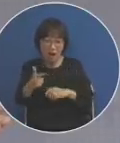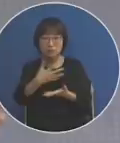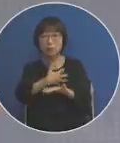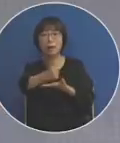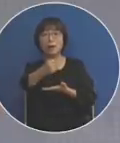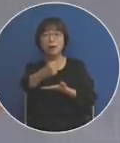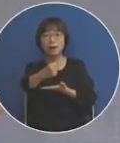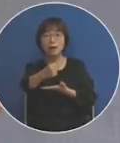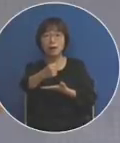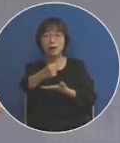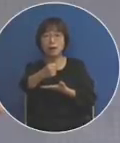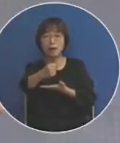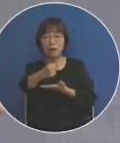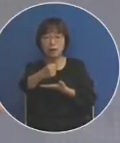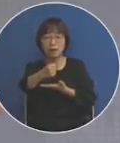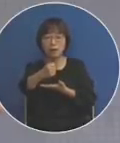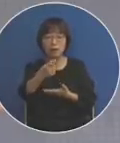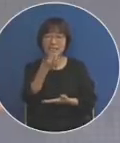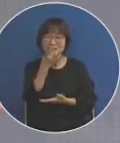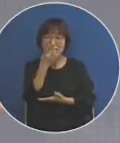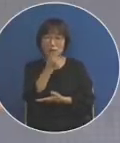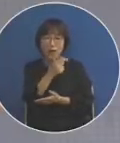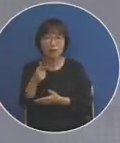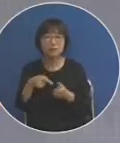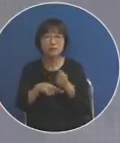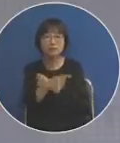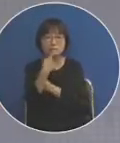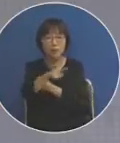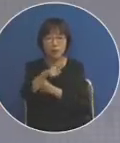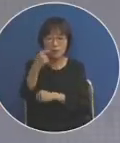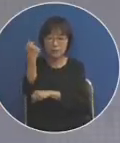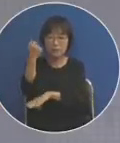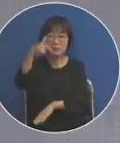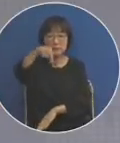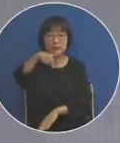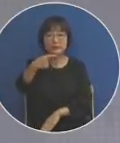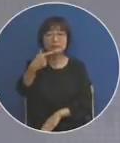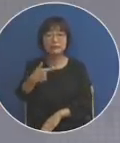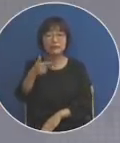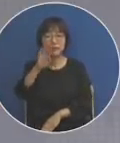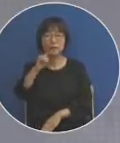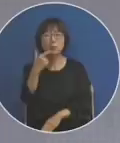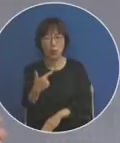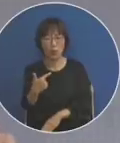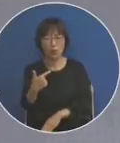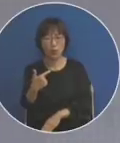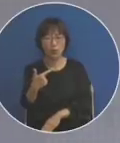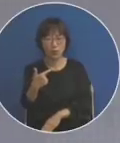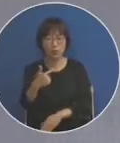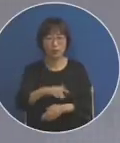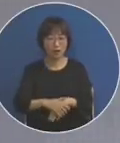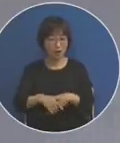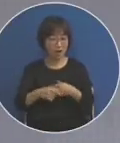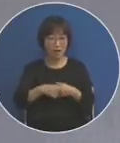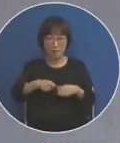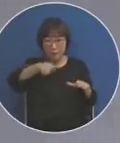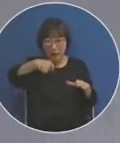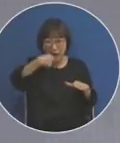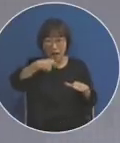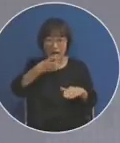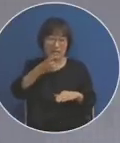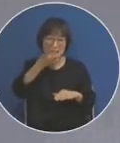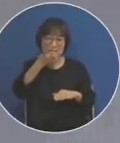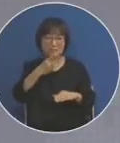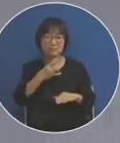hold of all their grain. 이 말은 their 근본을 다 뺏긴 겁니다. They lost of all their fundamentals. 단순히 쌀 곡식을 말하는 게 아닙니다. It's not just simply talking about their rice or